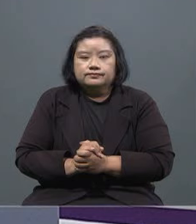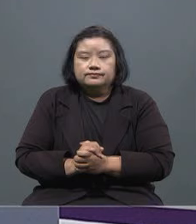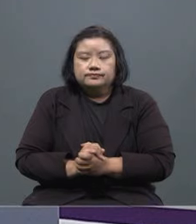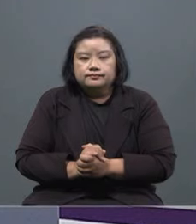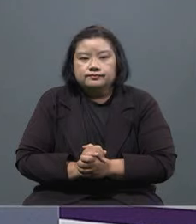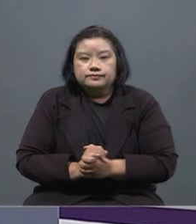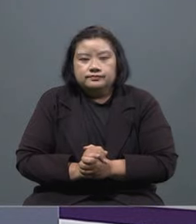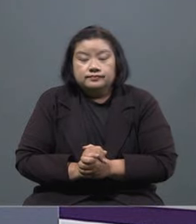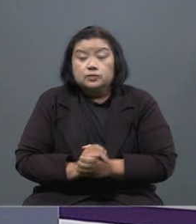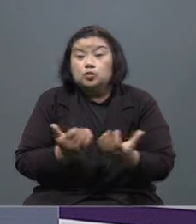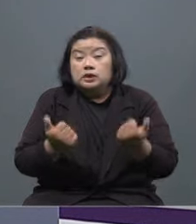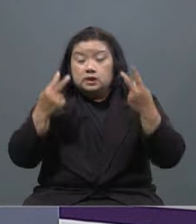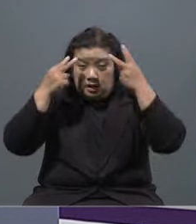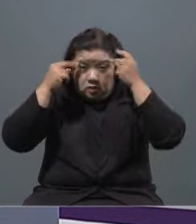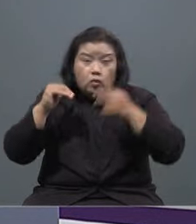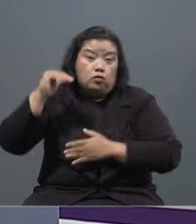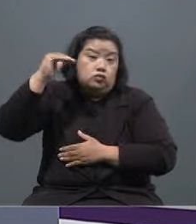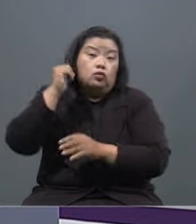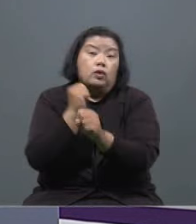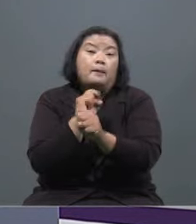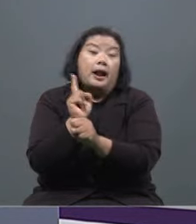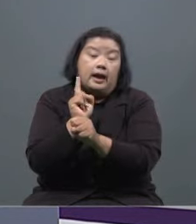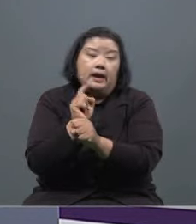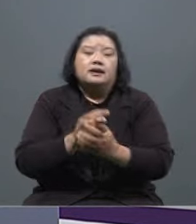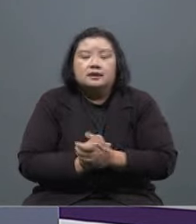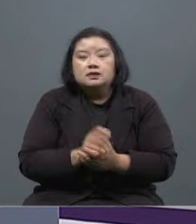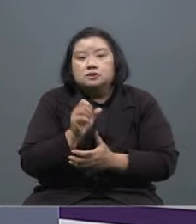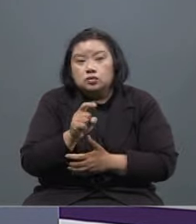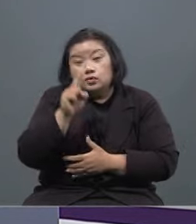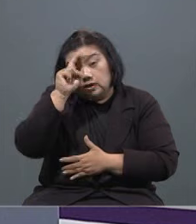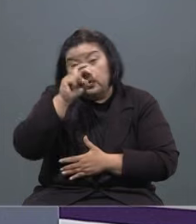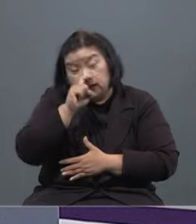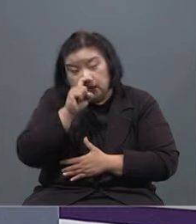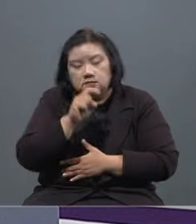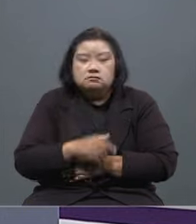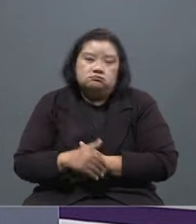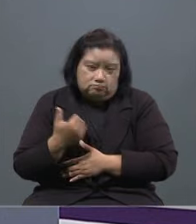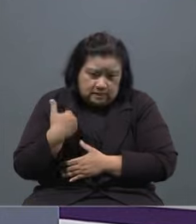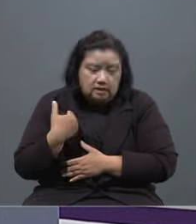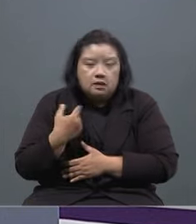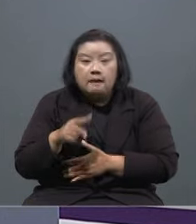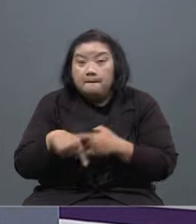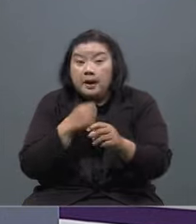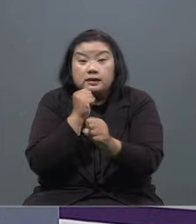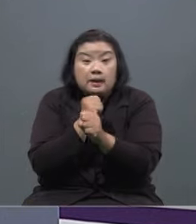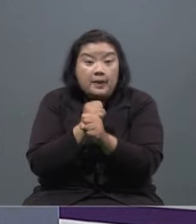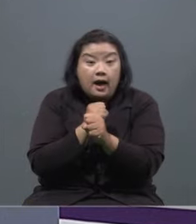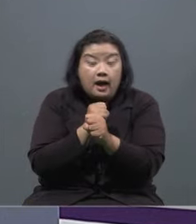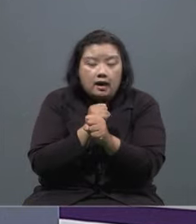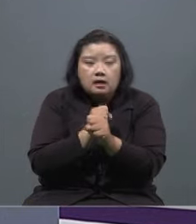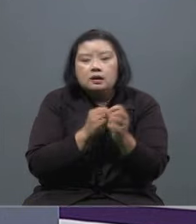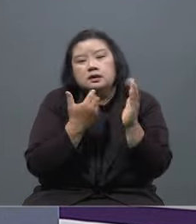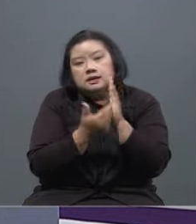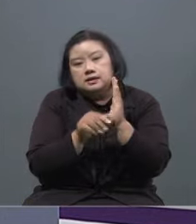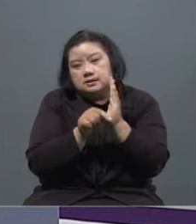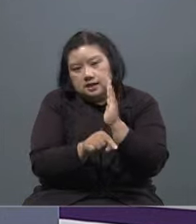อมาดูภารกิจของนายกรัฐมนตรีในช่วงสุดสัปดาห์ที่จะถึงนี้นะคะก็เตรียมลงพื้นที่ตรวจราชการในพื้นที่ภาคตะวันออกเฉียง